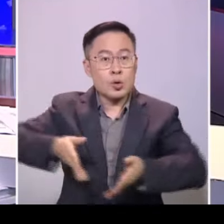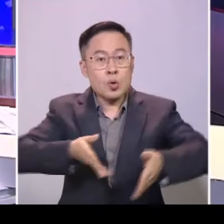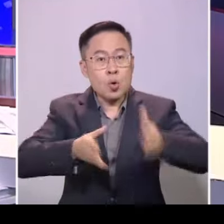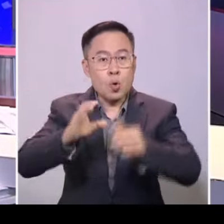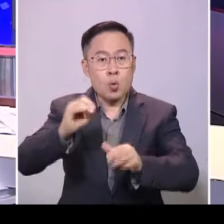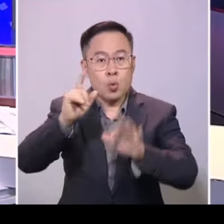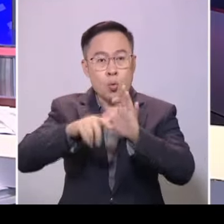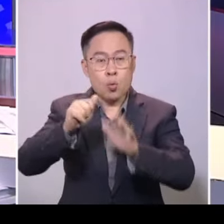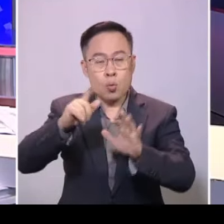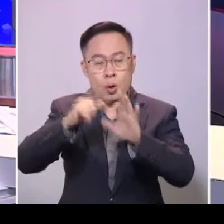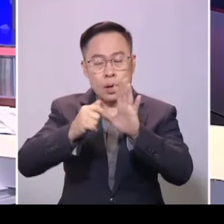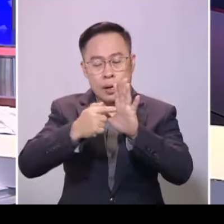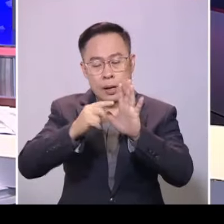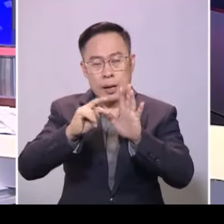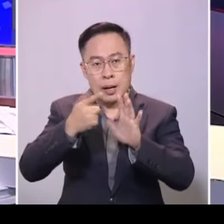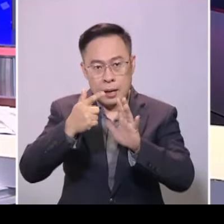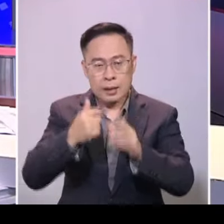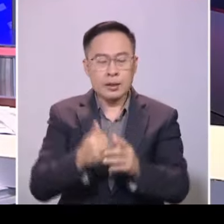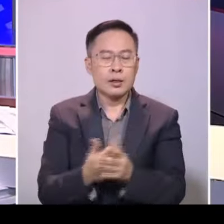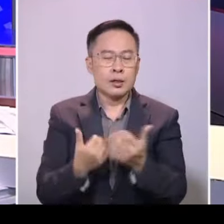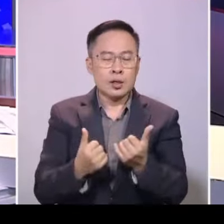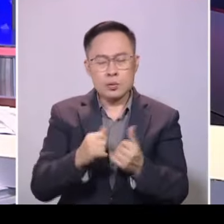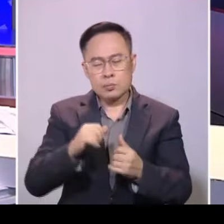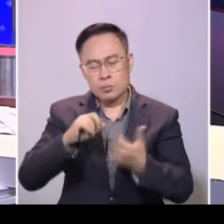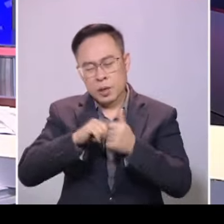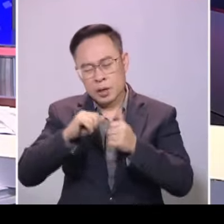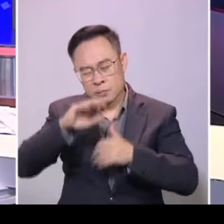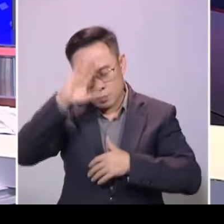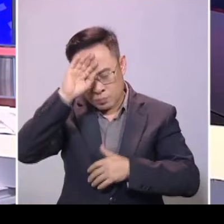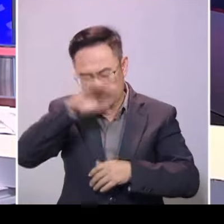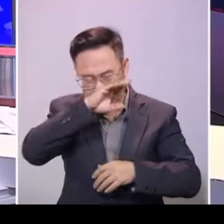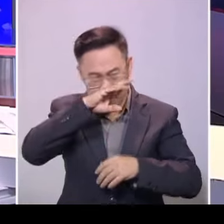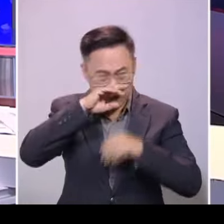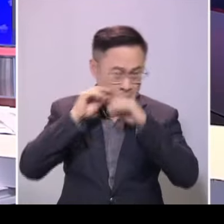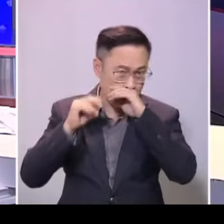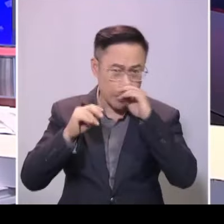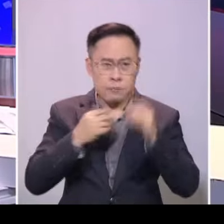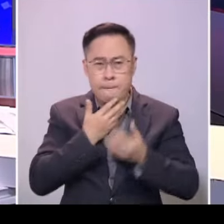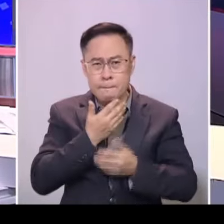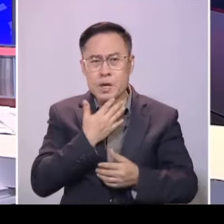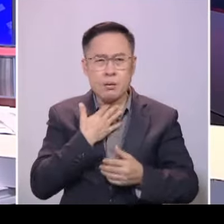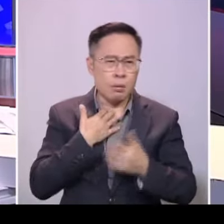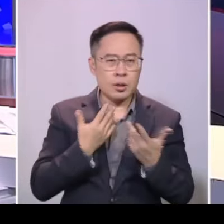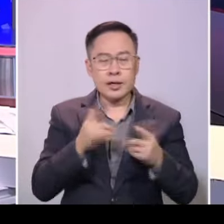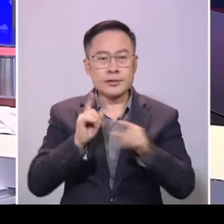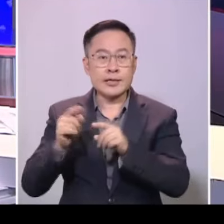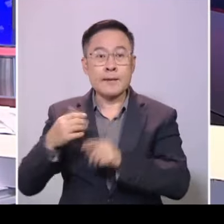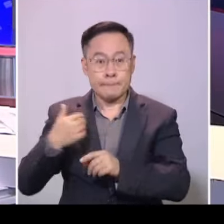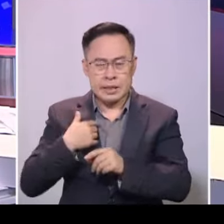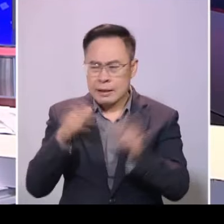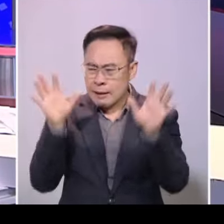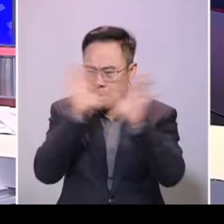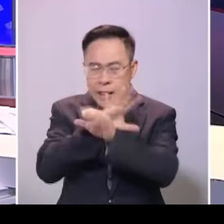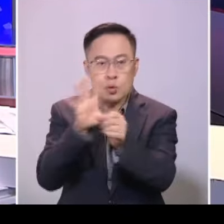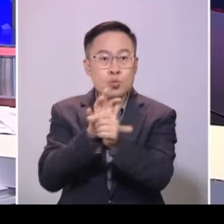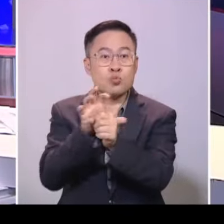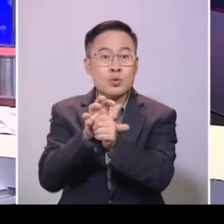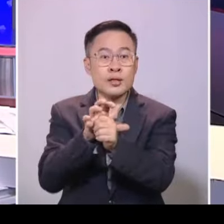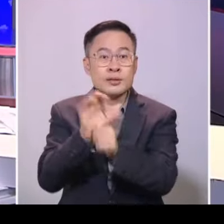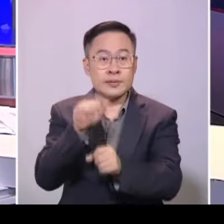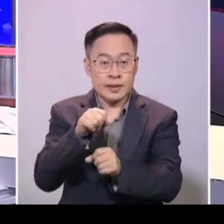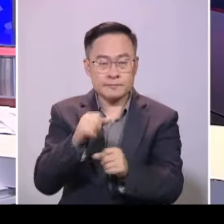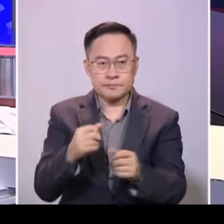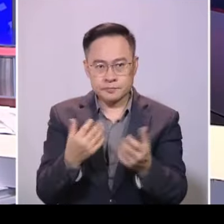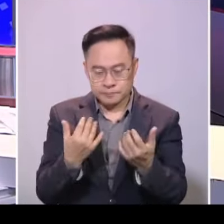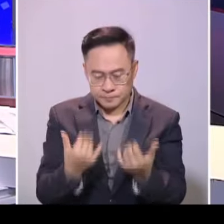แล้ววันนี้ท่านก็เดินทางไปที่สภาด้วยแล้วก็หลังจากนั้นสื่อก็ไปสัมภาษณ์หลายเรื่องหนึ่งในนั้นก็คือเรื่องเรือของกลางน้